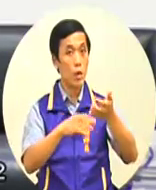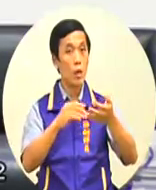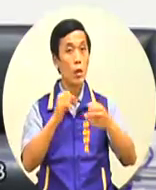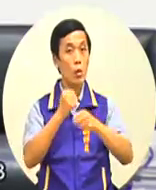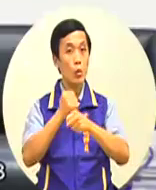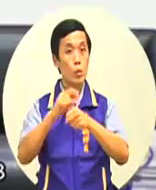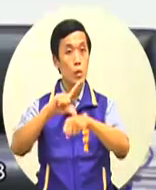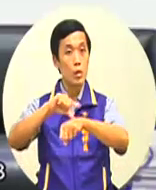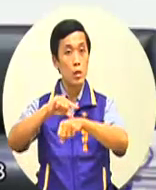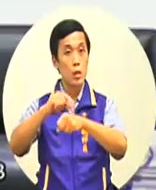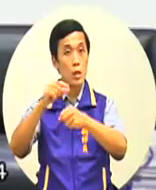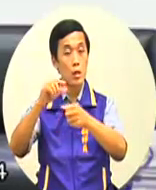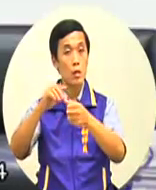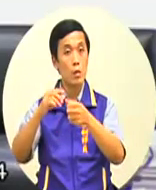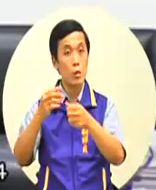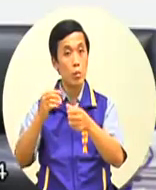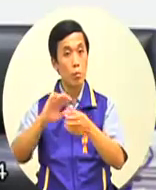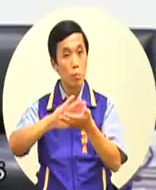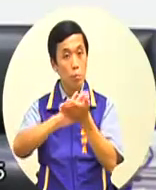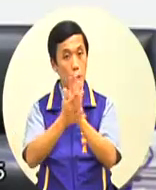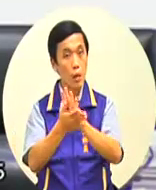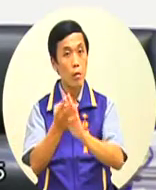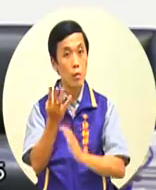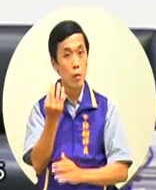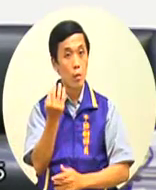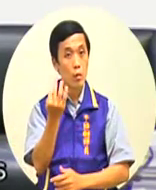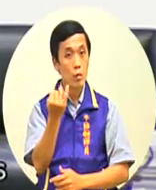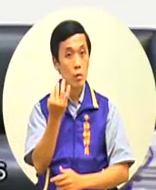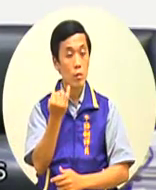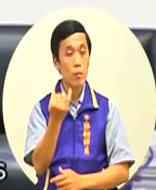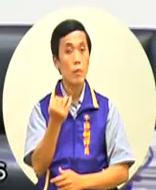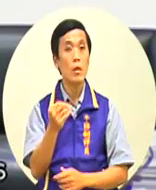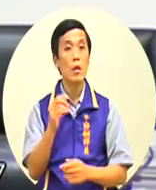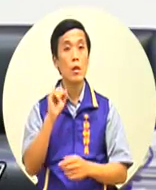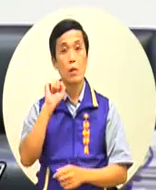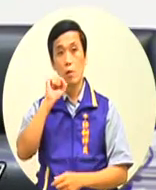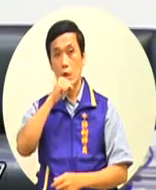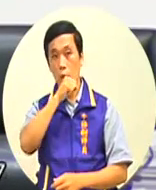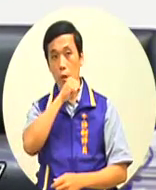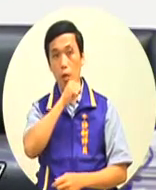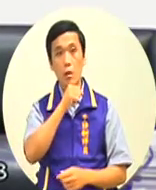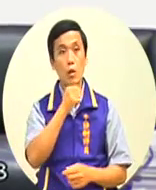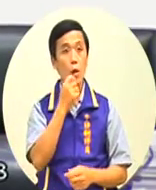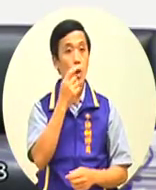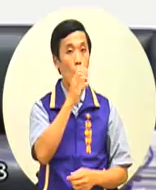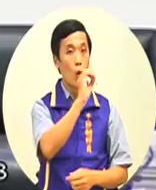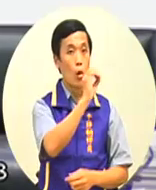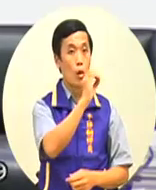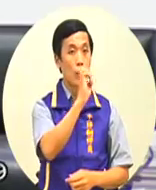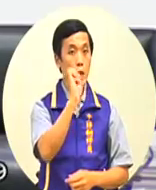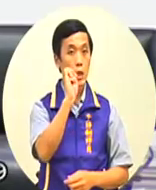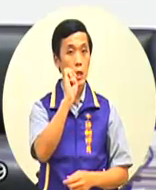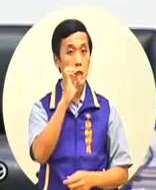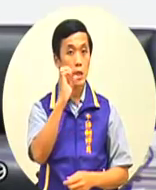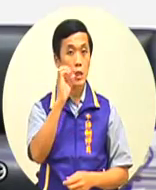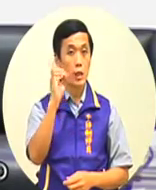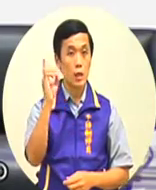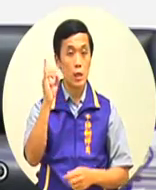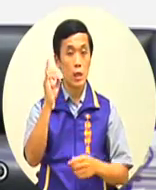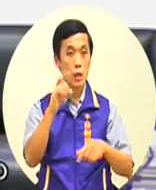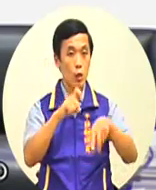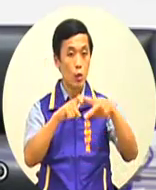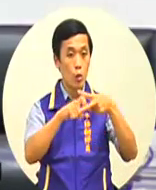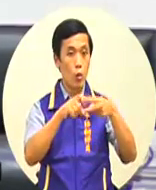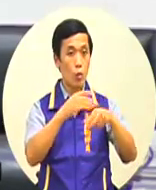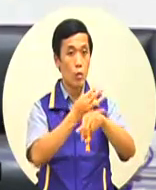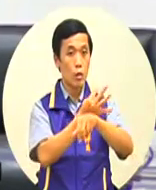后会跟台湾跟OECD 的国家工时比较，我们会